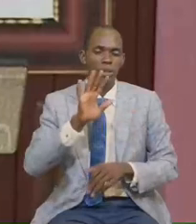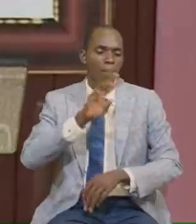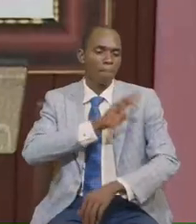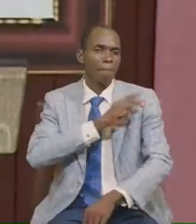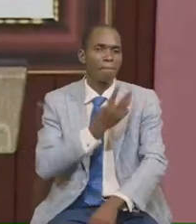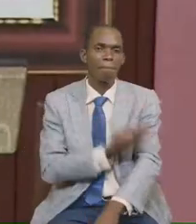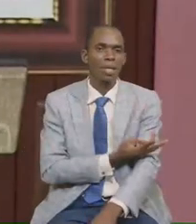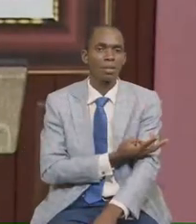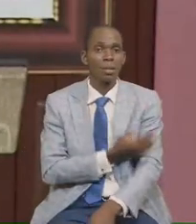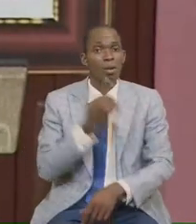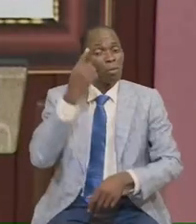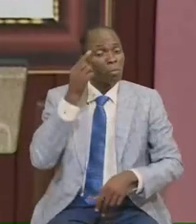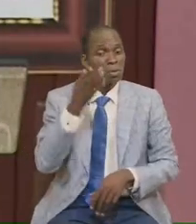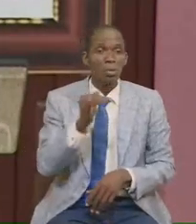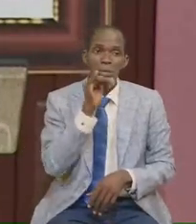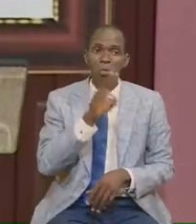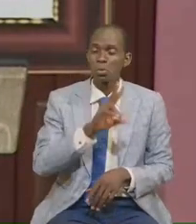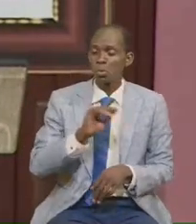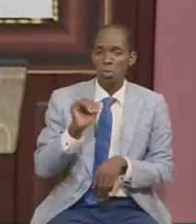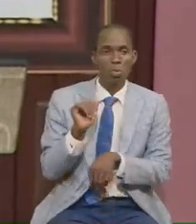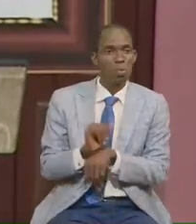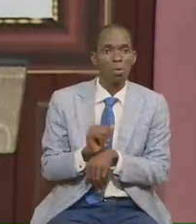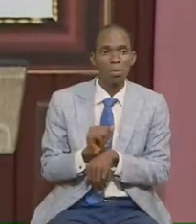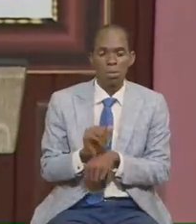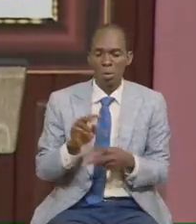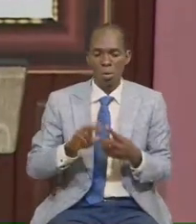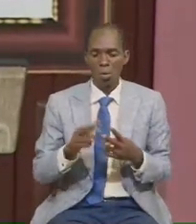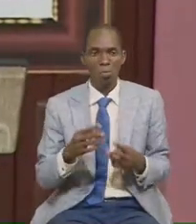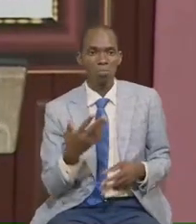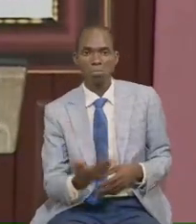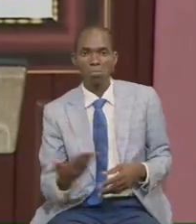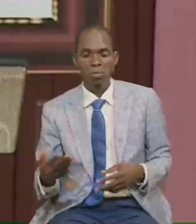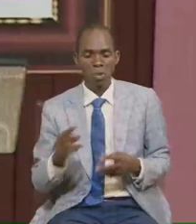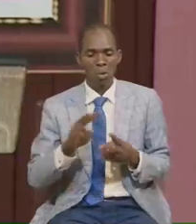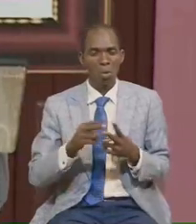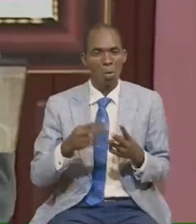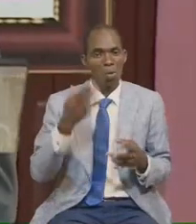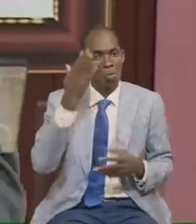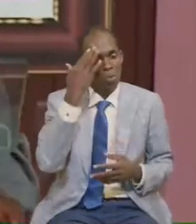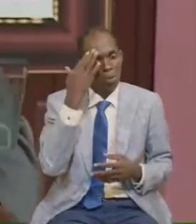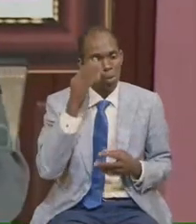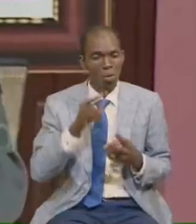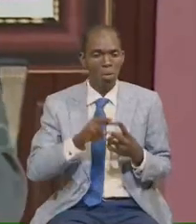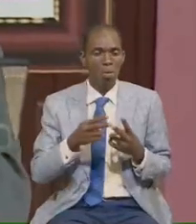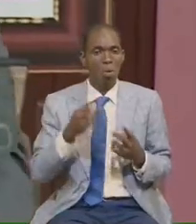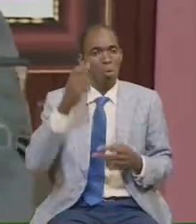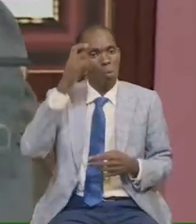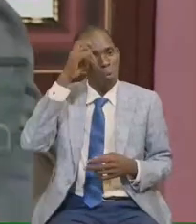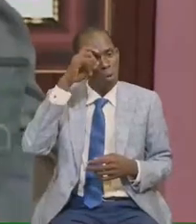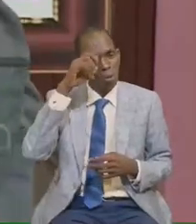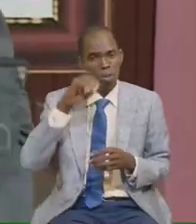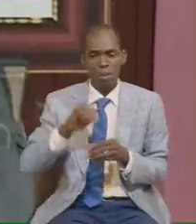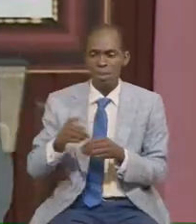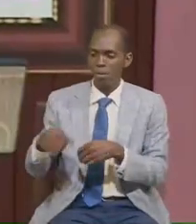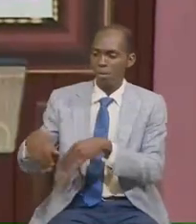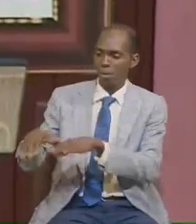Car il n'y a ni œuvre, ni pensée, ni science, ni sagesse dans le séjour des